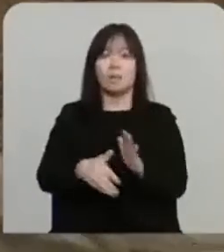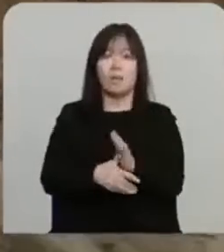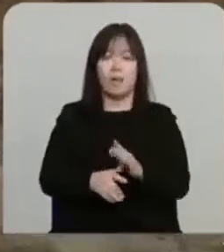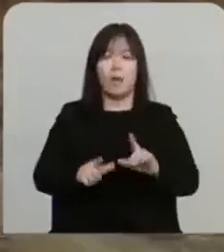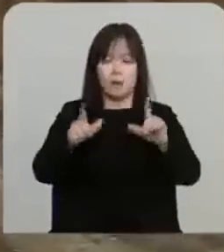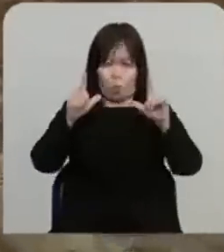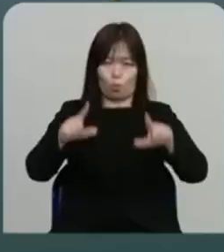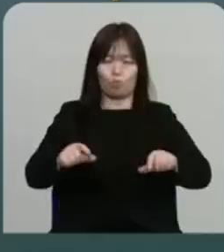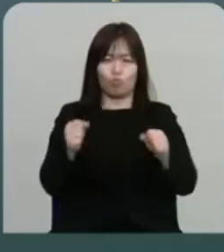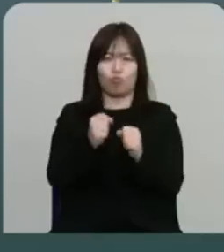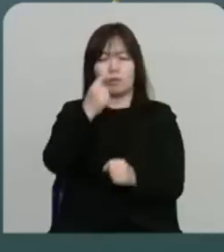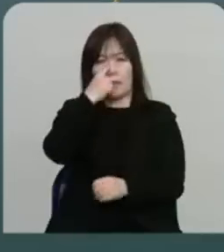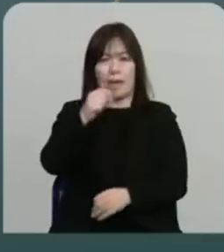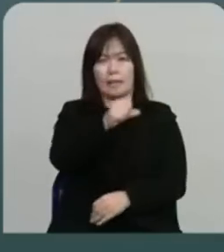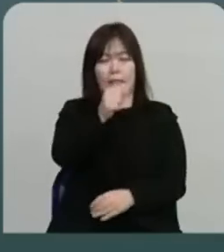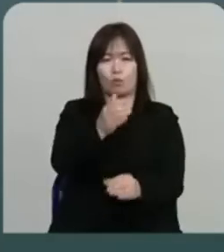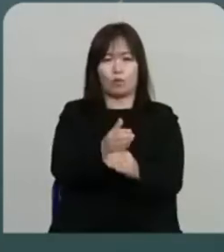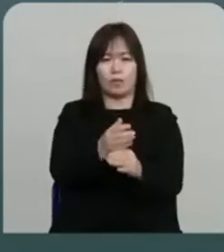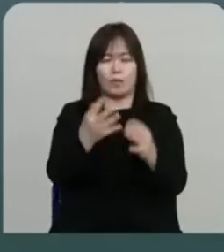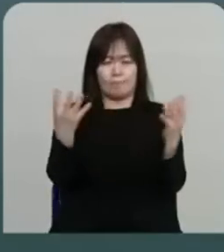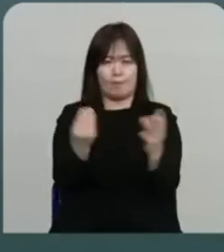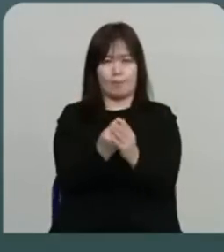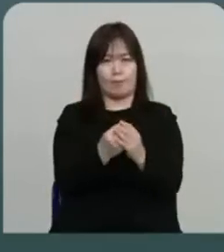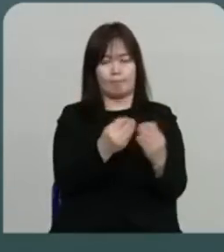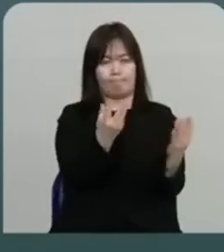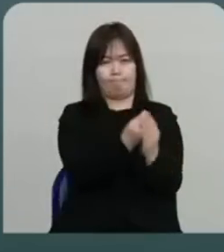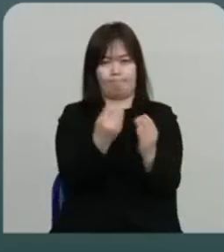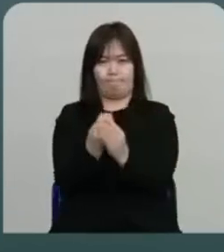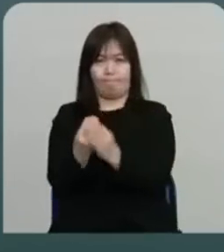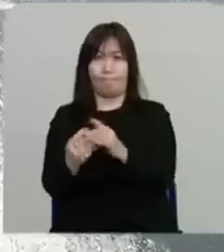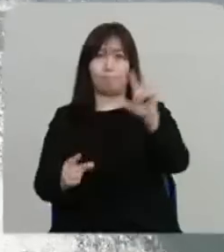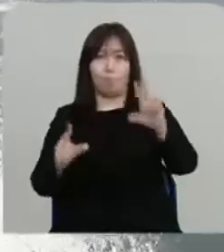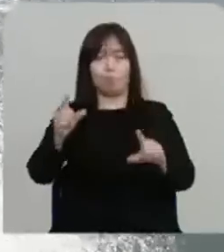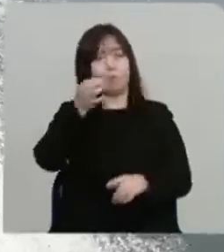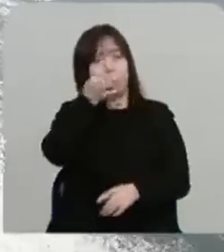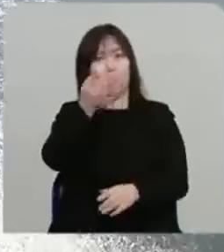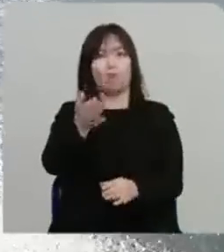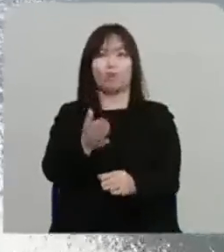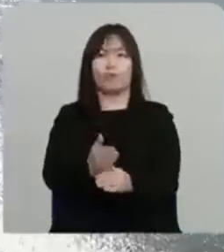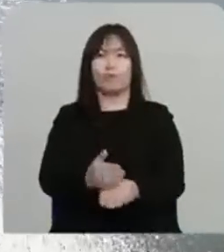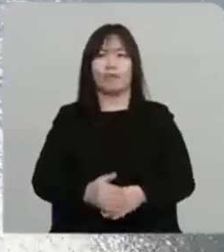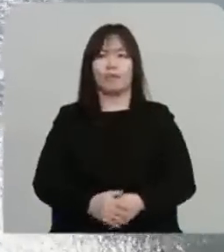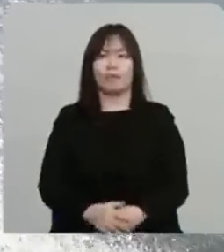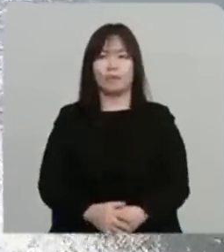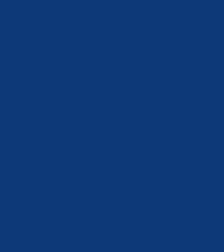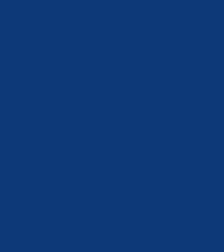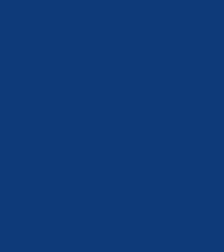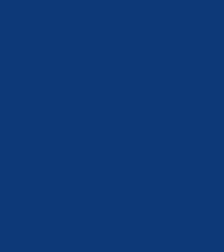동북아시아의 해양 물류 거점으로 완연한 모습을 갖춰가고 있습니다. KBS 뉴스 오중호입니다.